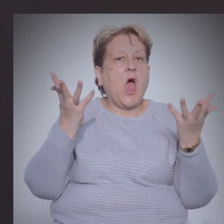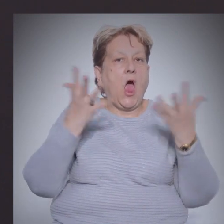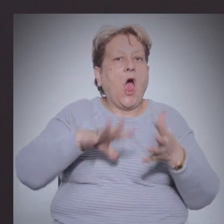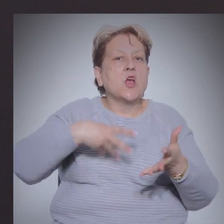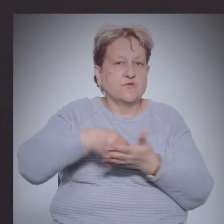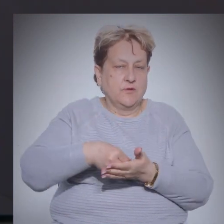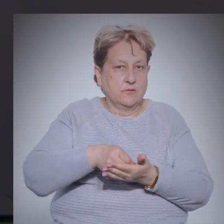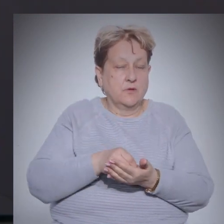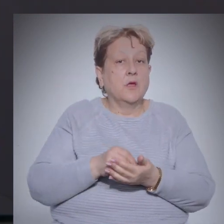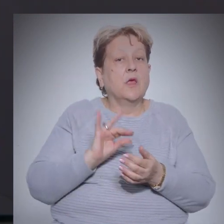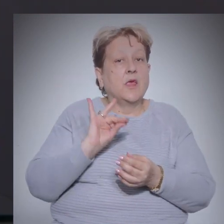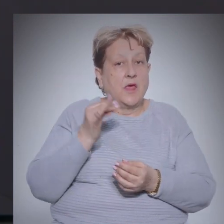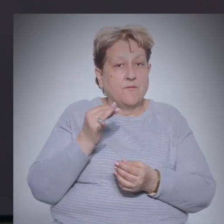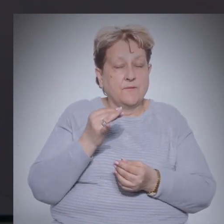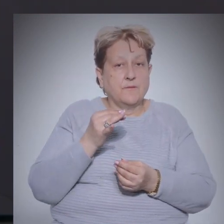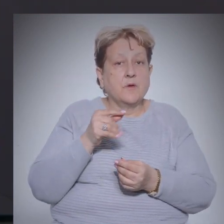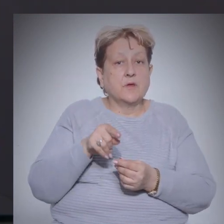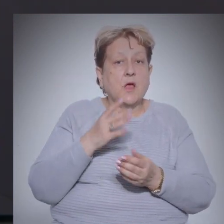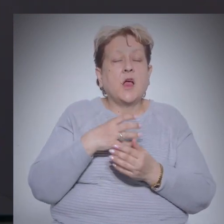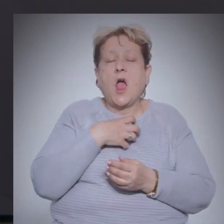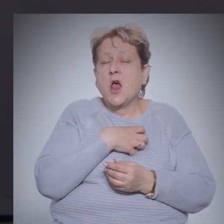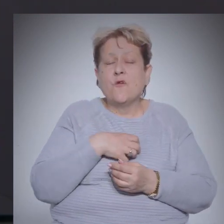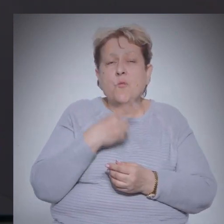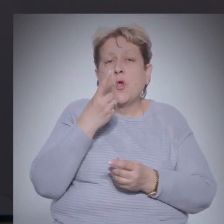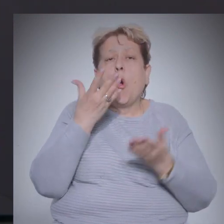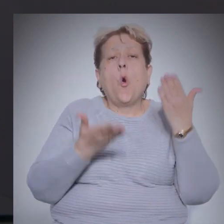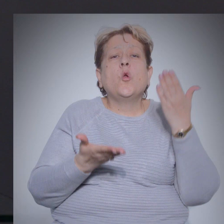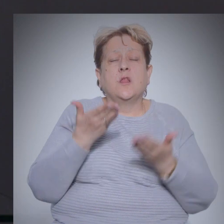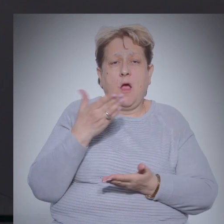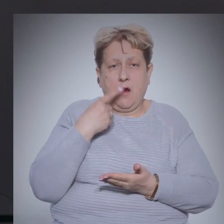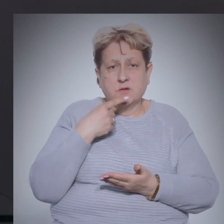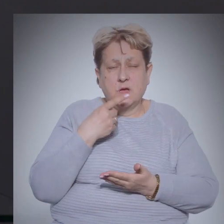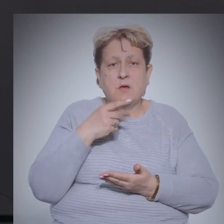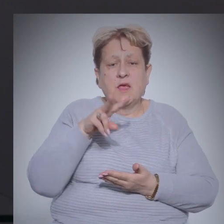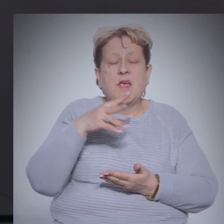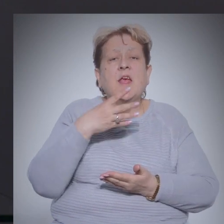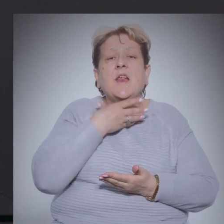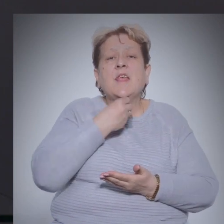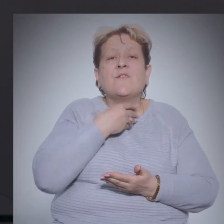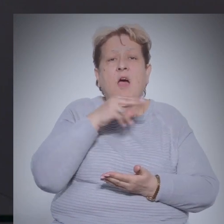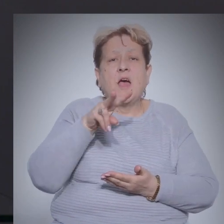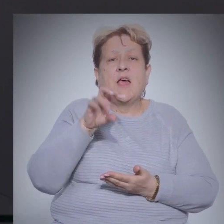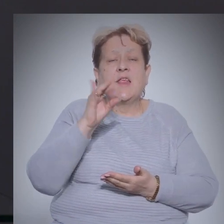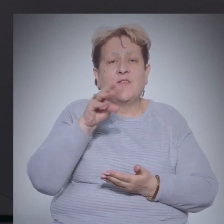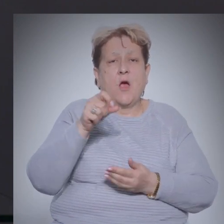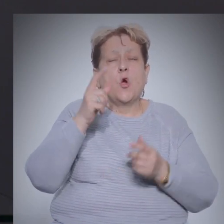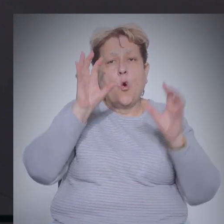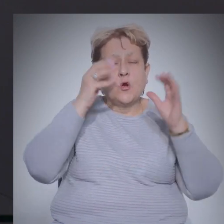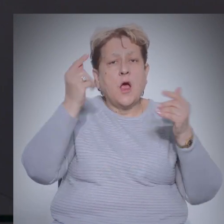իրավունքների հաշվին։ Եվ ստեղն կարել է մի օրինակ բերել, օրինակ լիտվայի